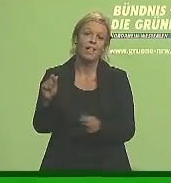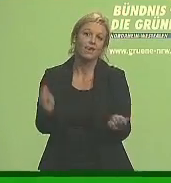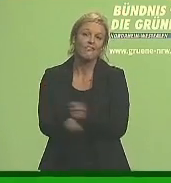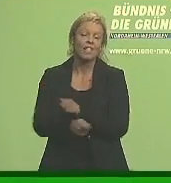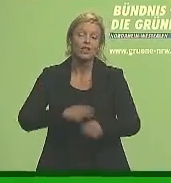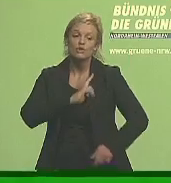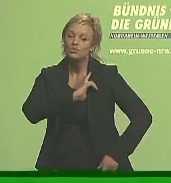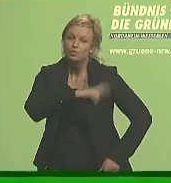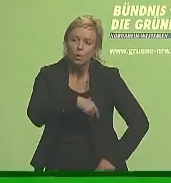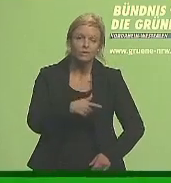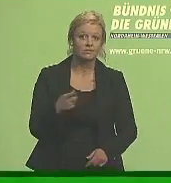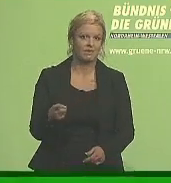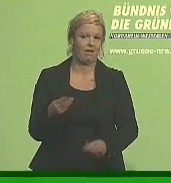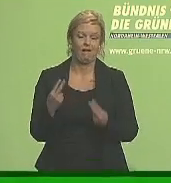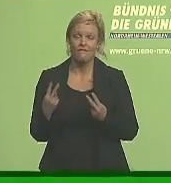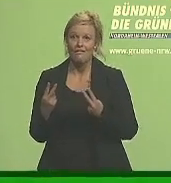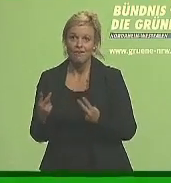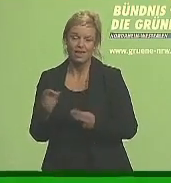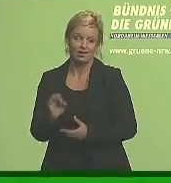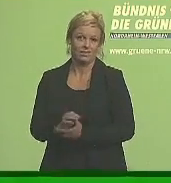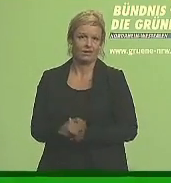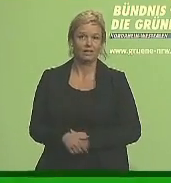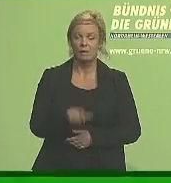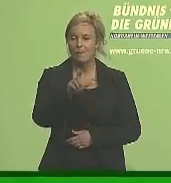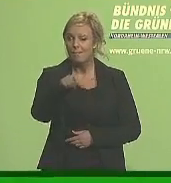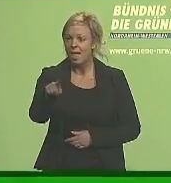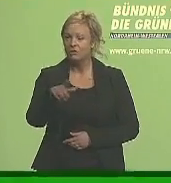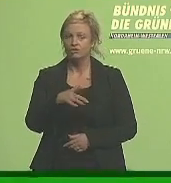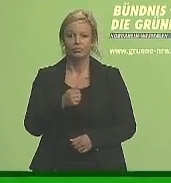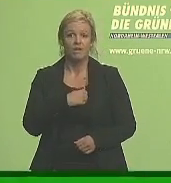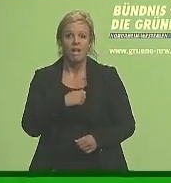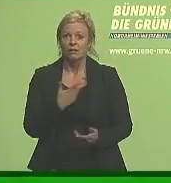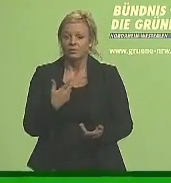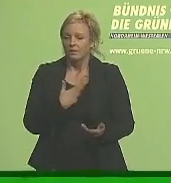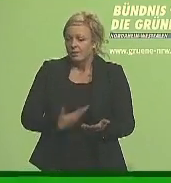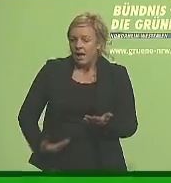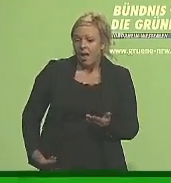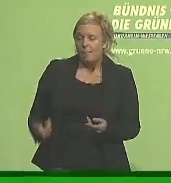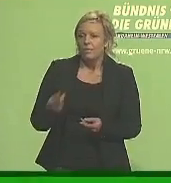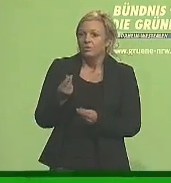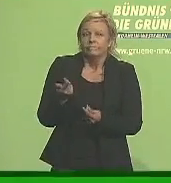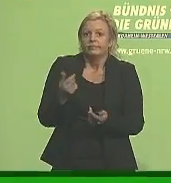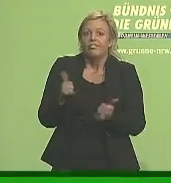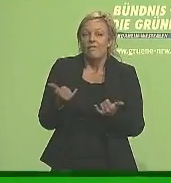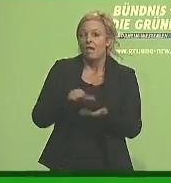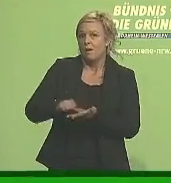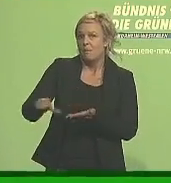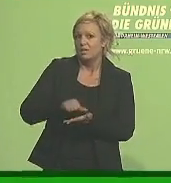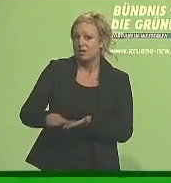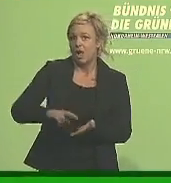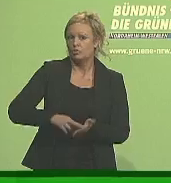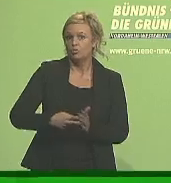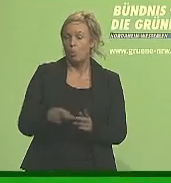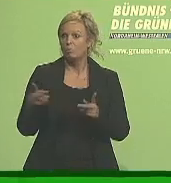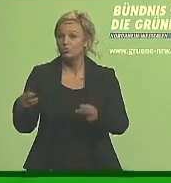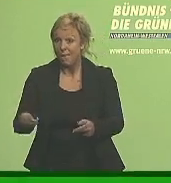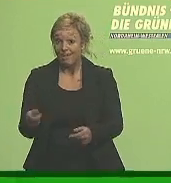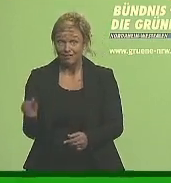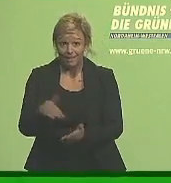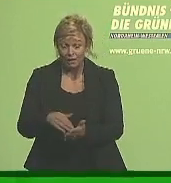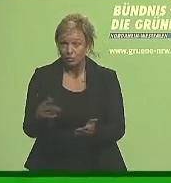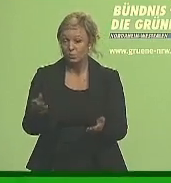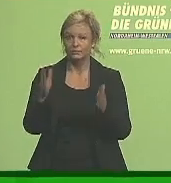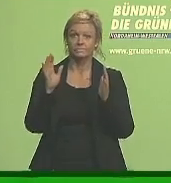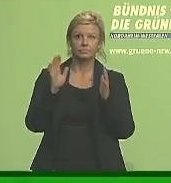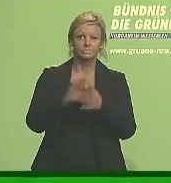für Menschen, die von Stromsperren bedroht sind. Am besten auch Maßnahmen, dass in Härtefällen überhaupt keine Stromsperren ausgesprochen werden dürfen.